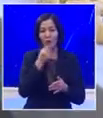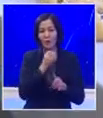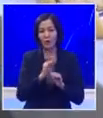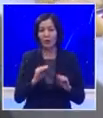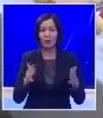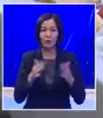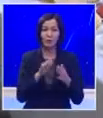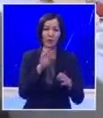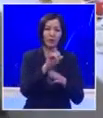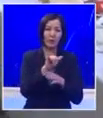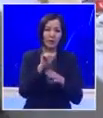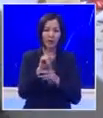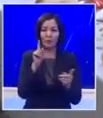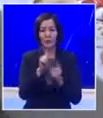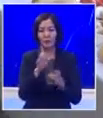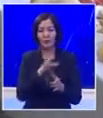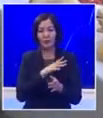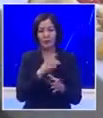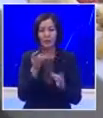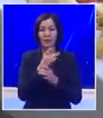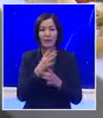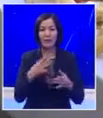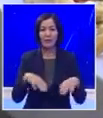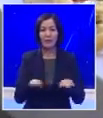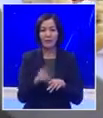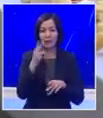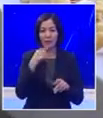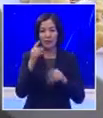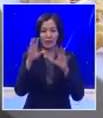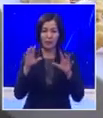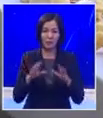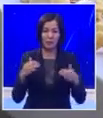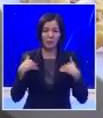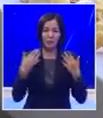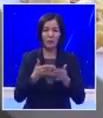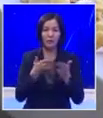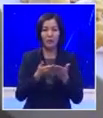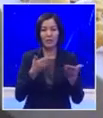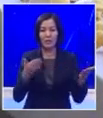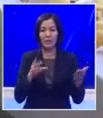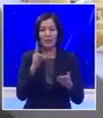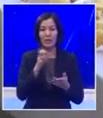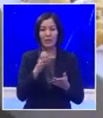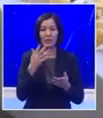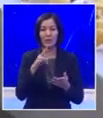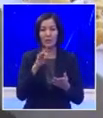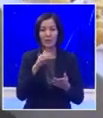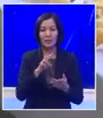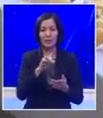аралап, көрісіп шығады. Бүгінде бұл мерекеде осы дәстүр көрсетілді. Үлкен дастарқан жайылып, 200 литр